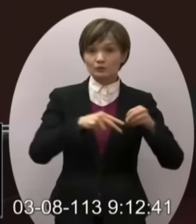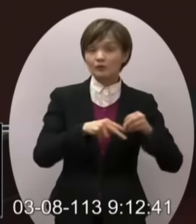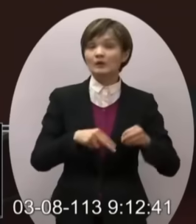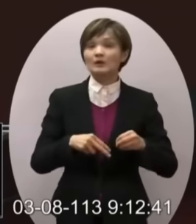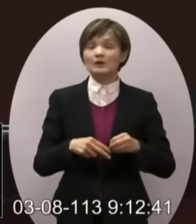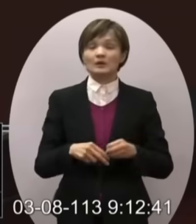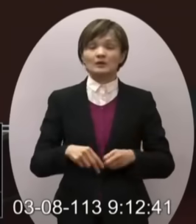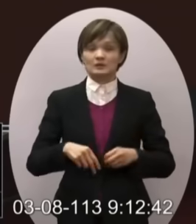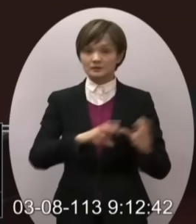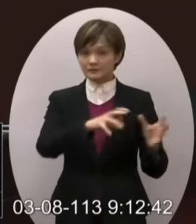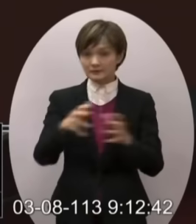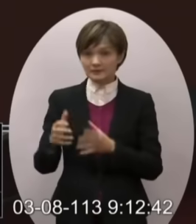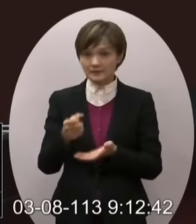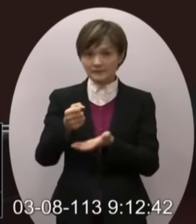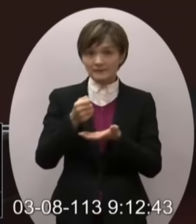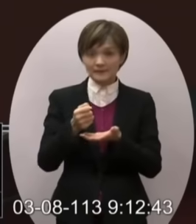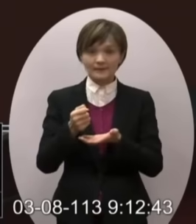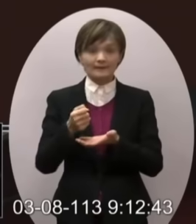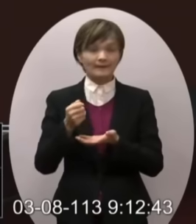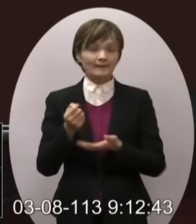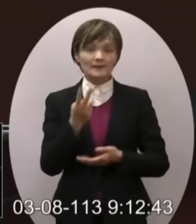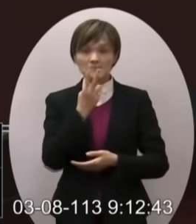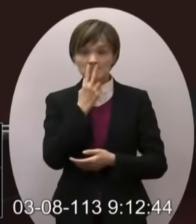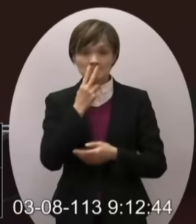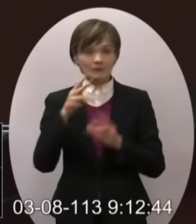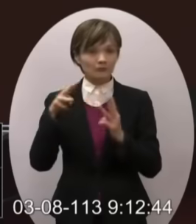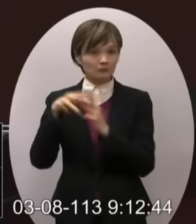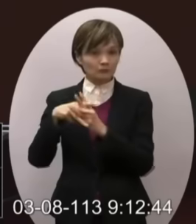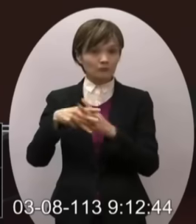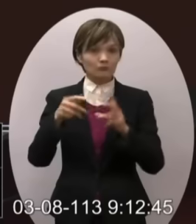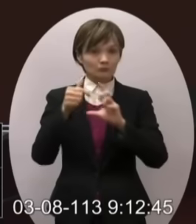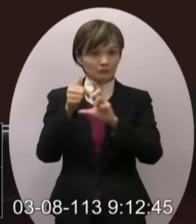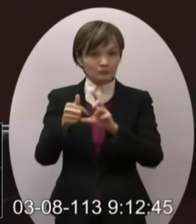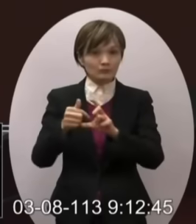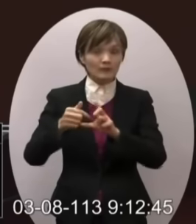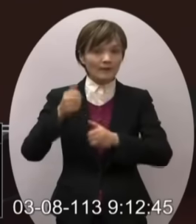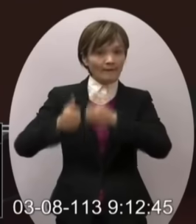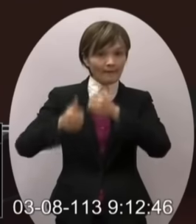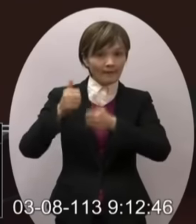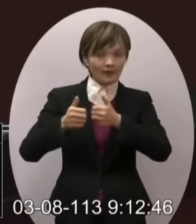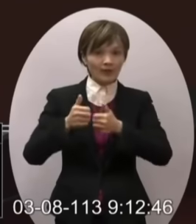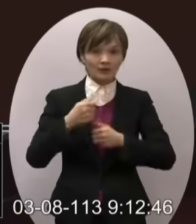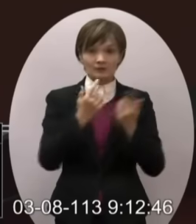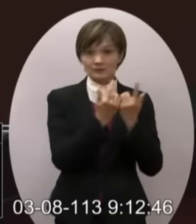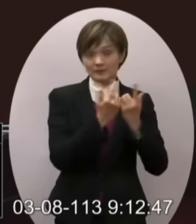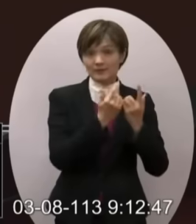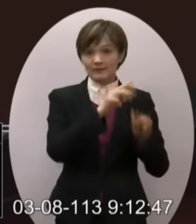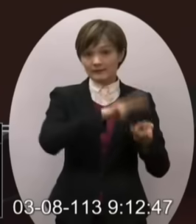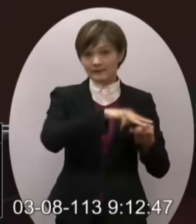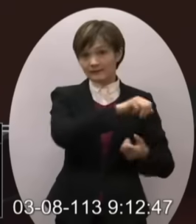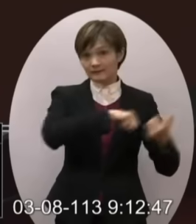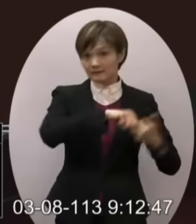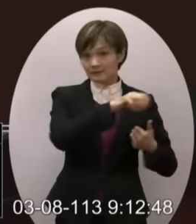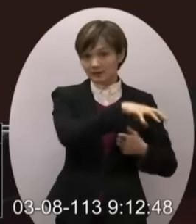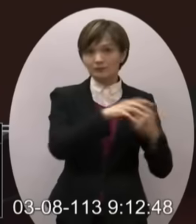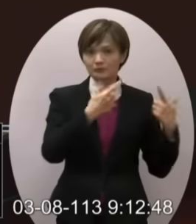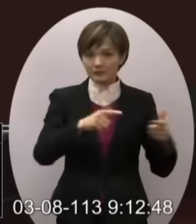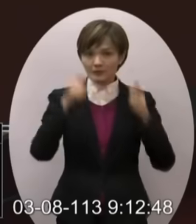资格赛对上吉尔吉斯，居然不是在我们熟悉的台北田径场的场地，或是高雄